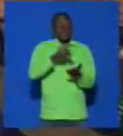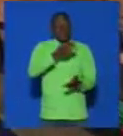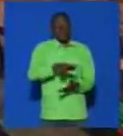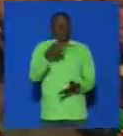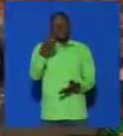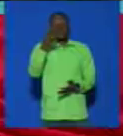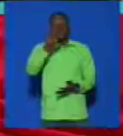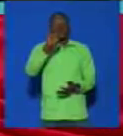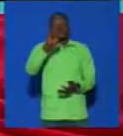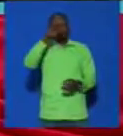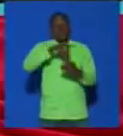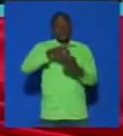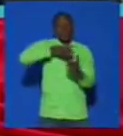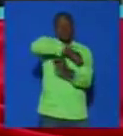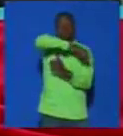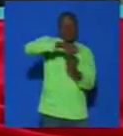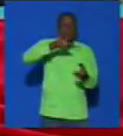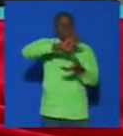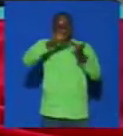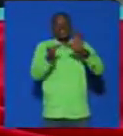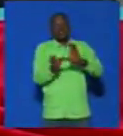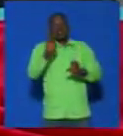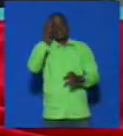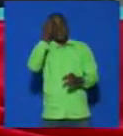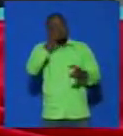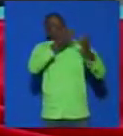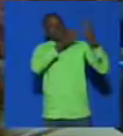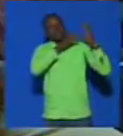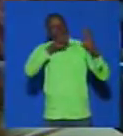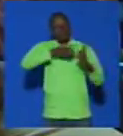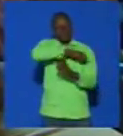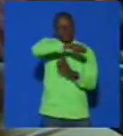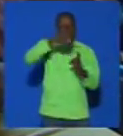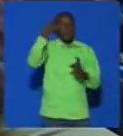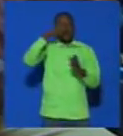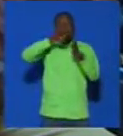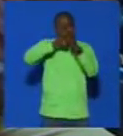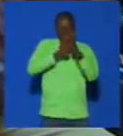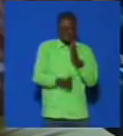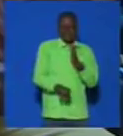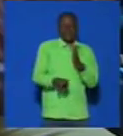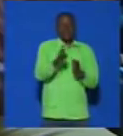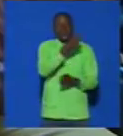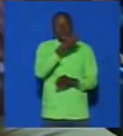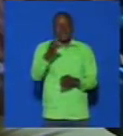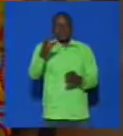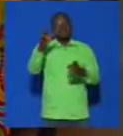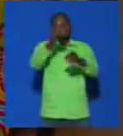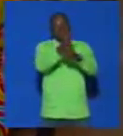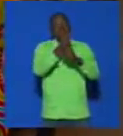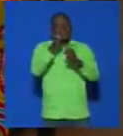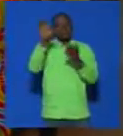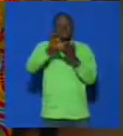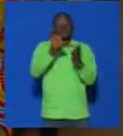l'environnement ces chiffres sont du ministère à charge l'environnement et pour minimiser ces risques le burkina parties prenantes la